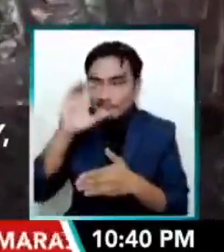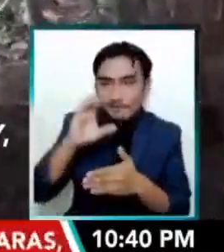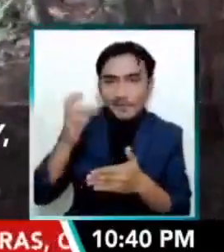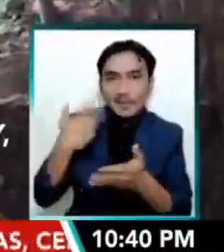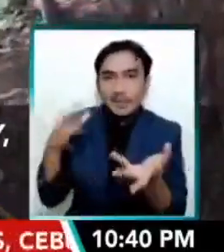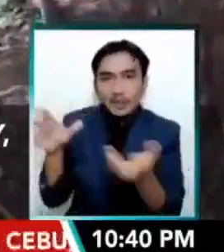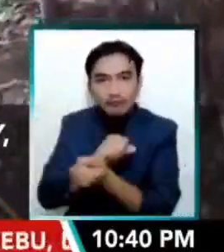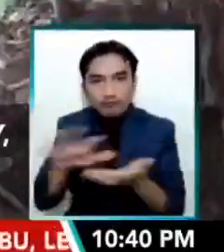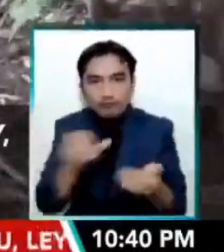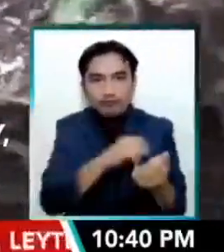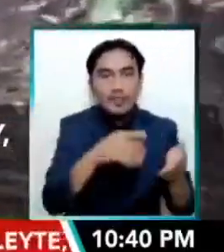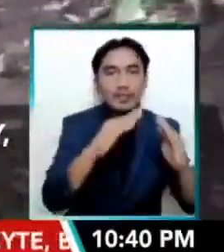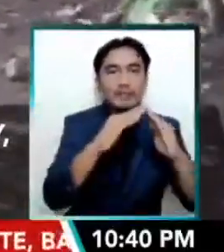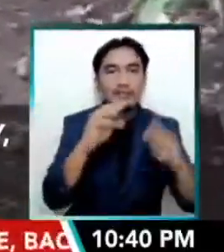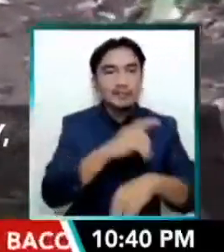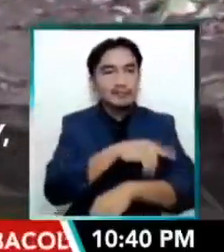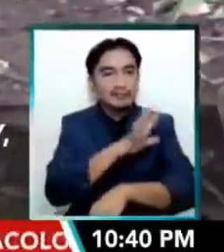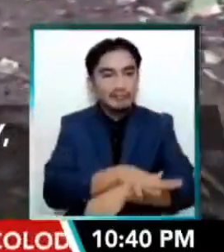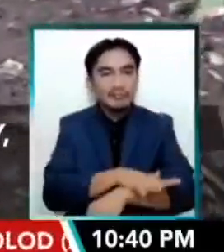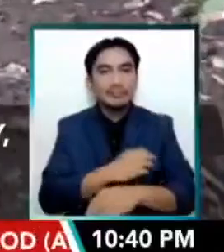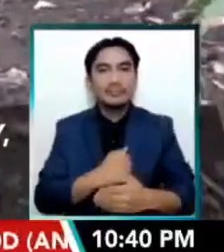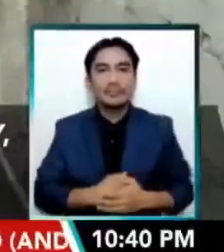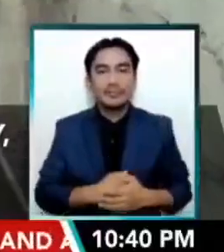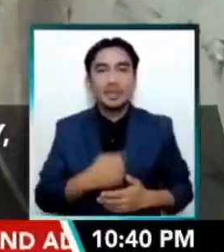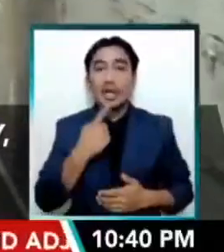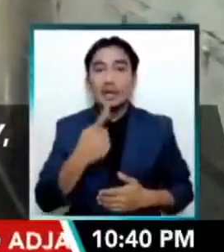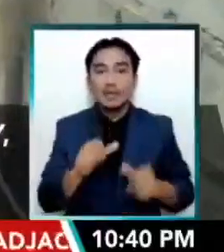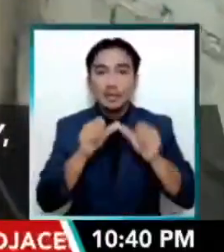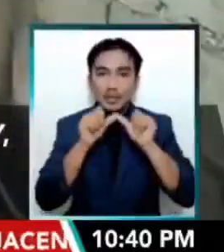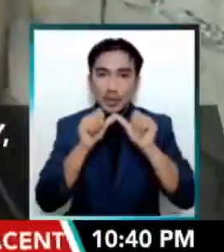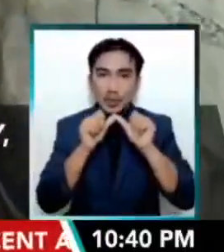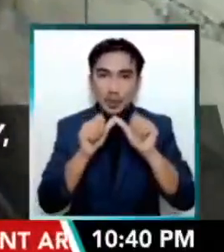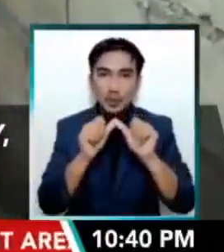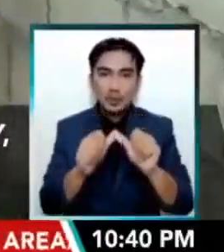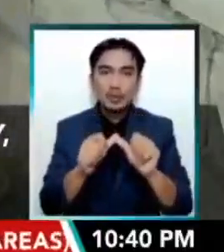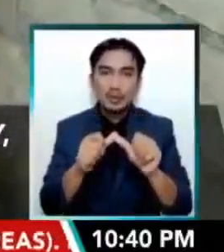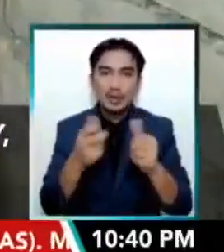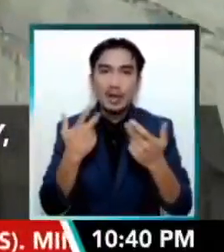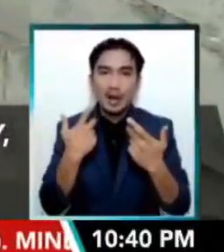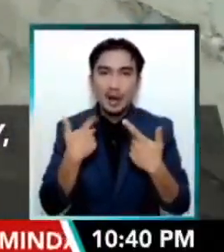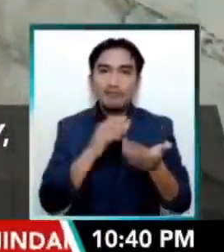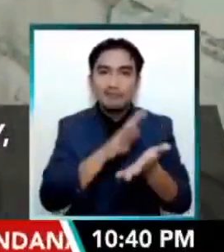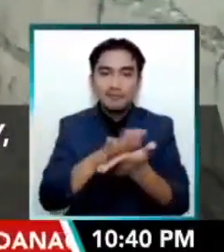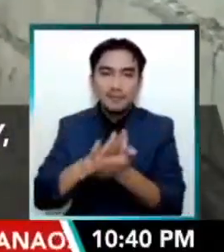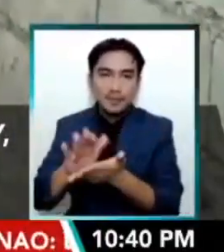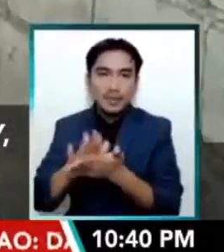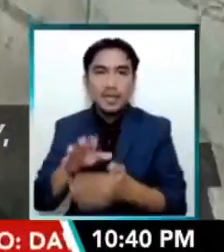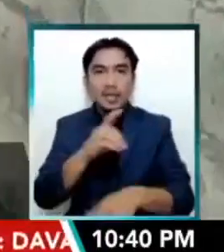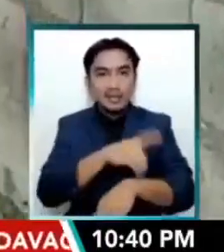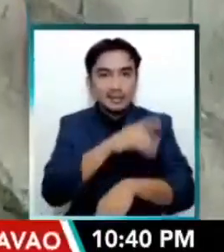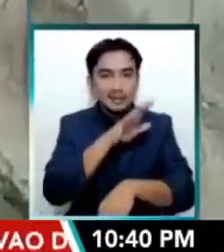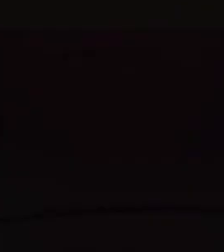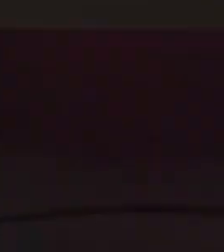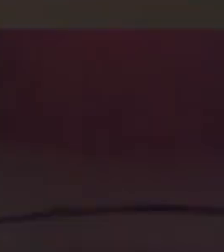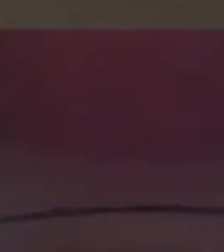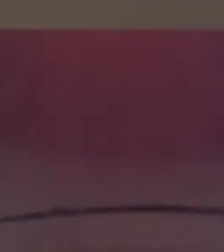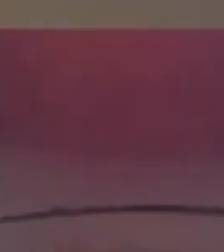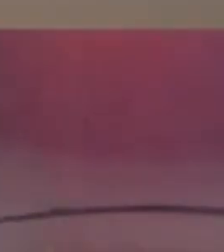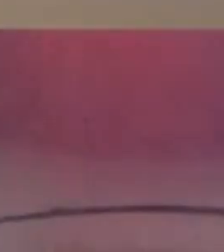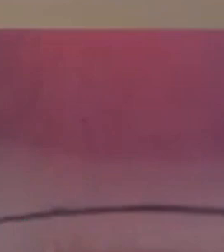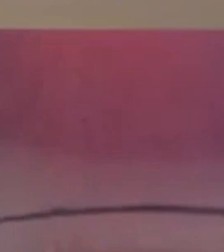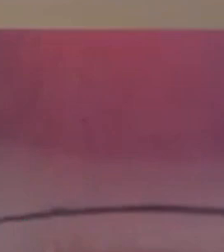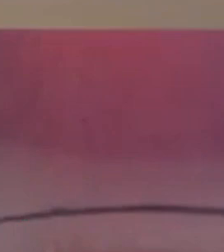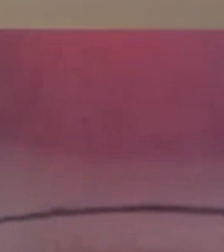ng City Health Office. Kung magpapatuloy yan, posibleng alasin na raw ang nakataas na dengue outbreak sa lungsod.